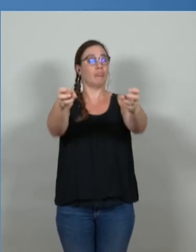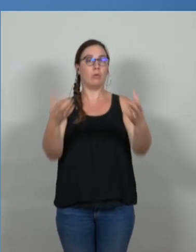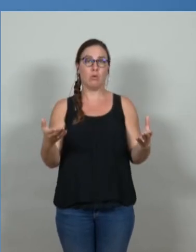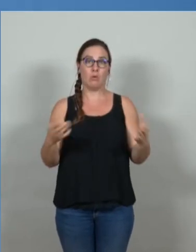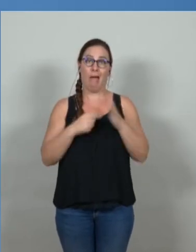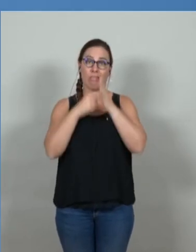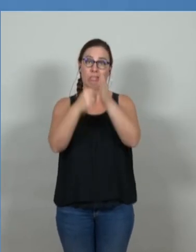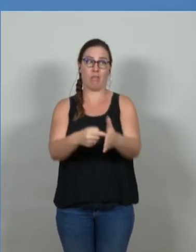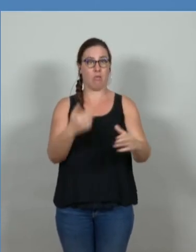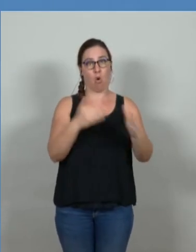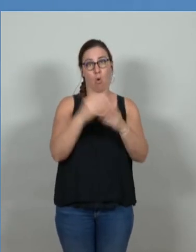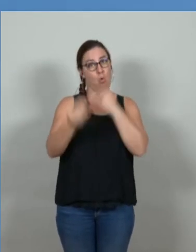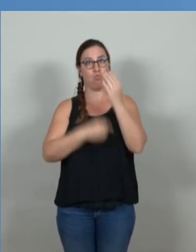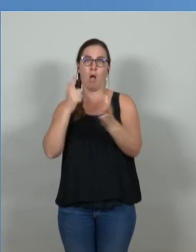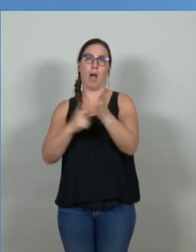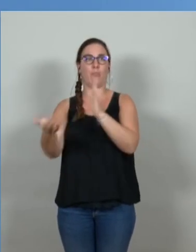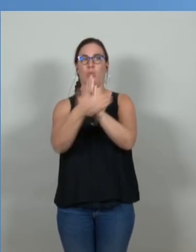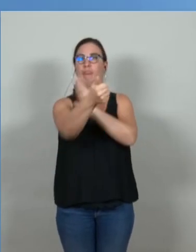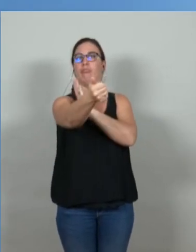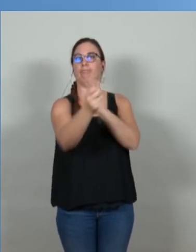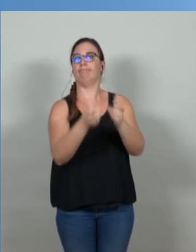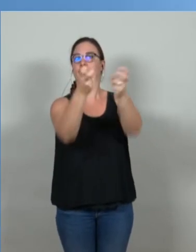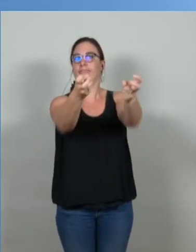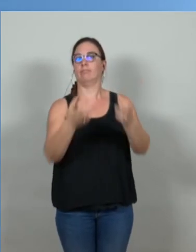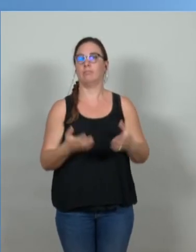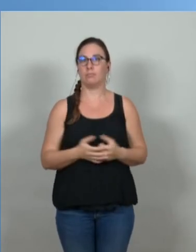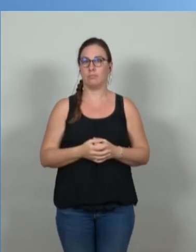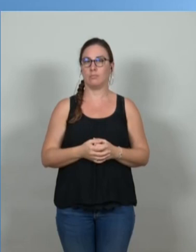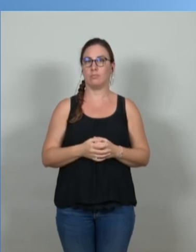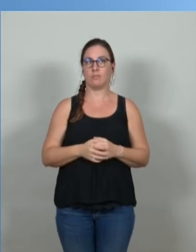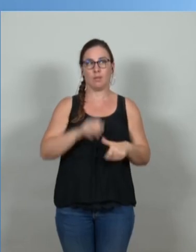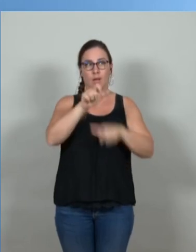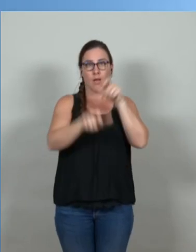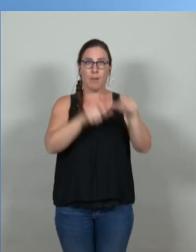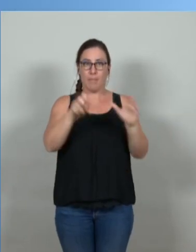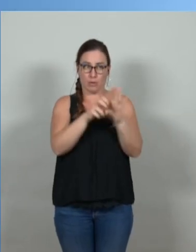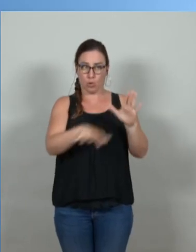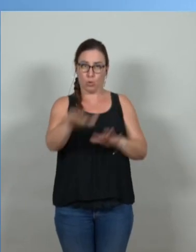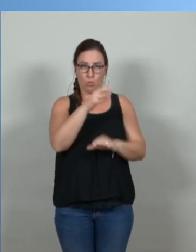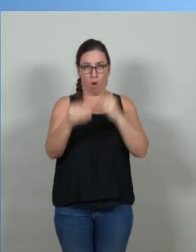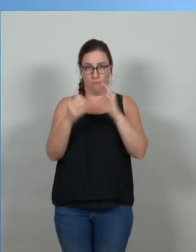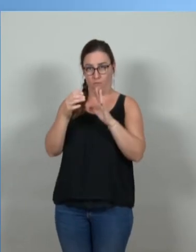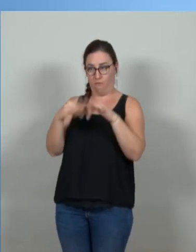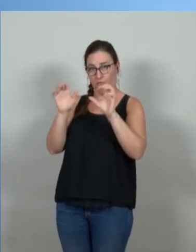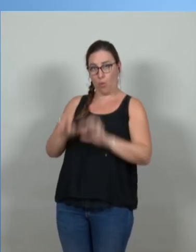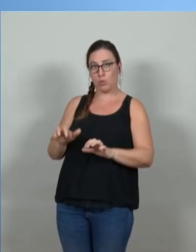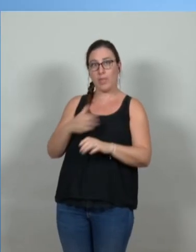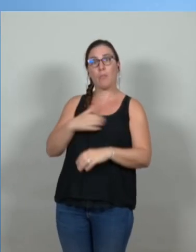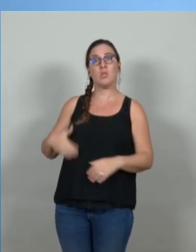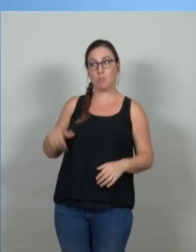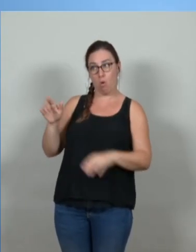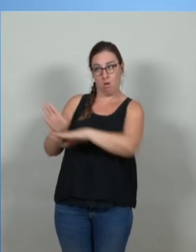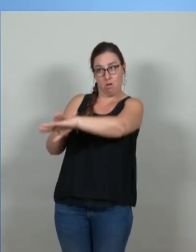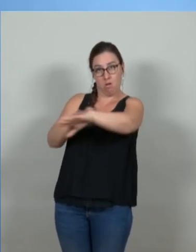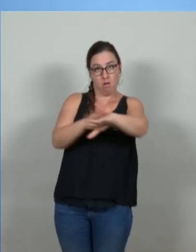la dette ou de l'impôt donc je dis au grenoblois de ne pas et y compris au fonctionnaires municipaux concernés